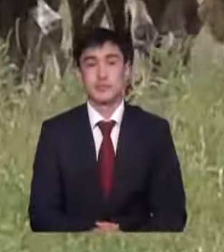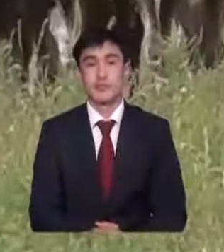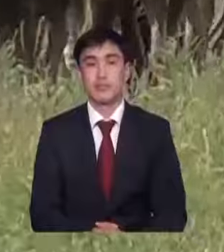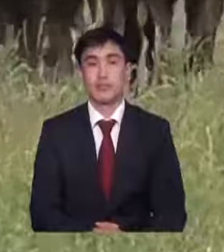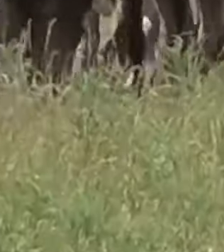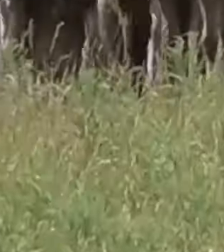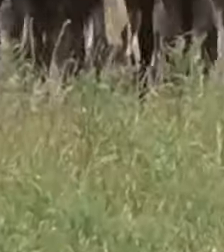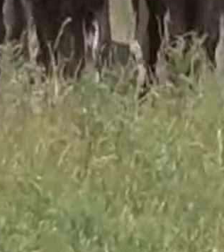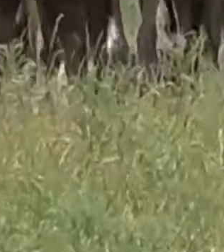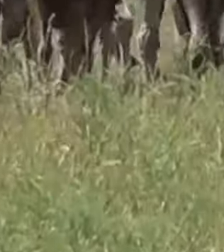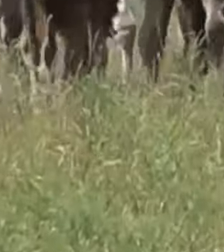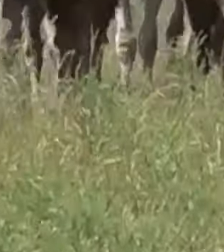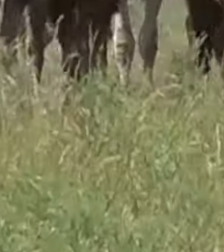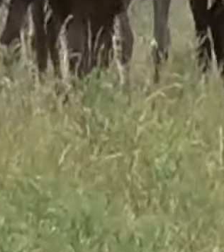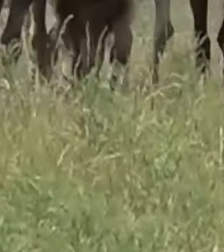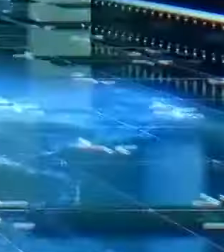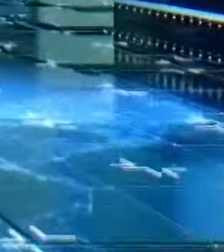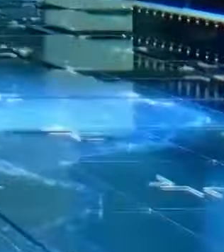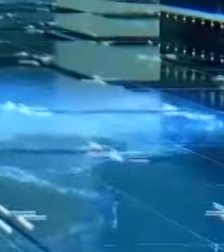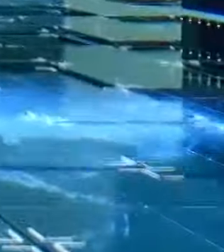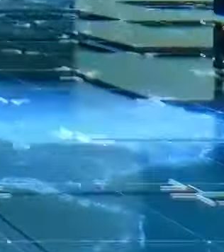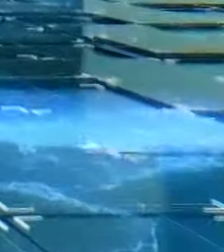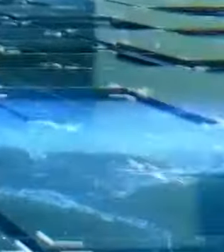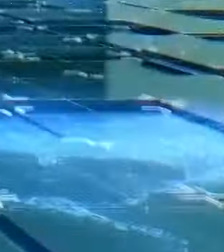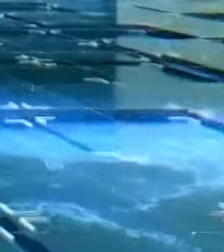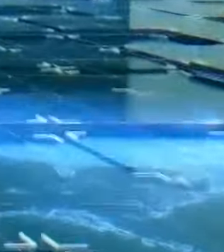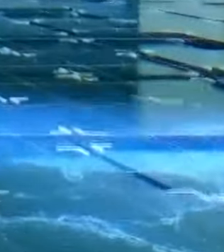Сирсимбайгызы, Абзал Нусеп, телеканал Жетсу.